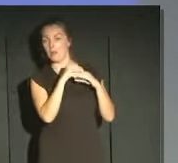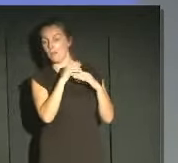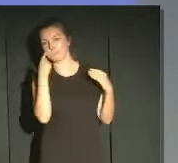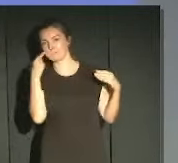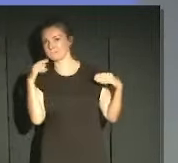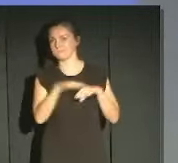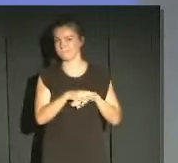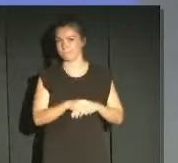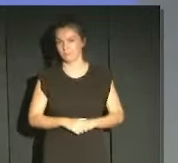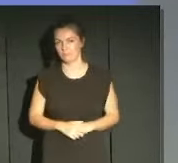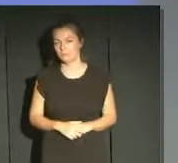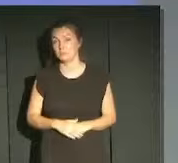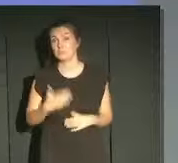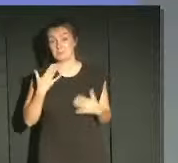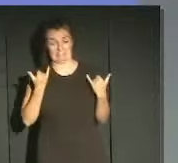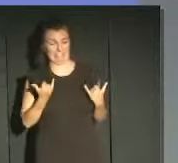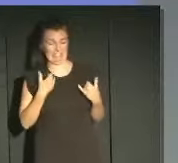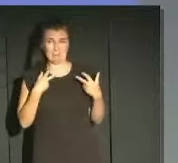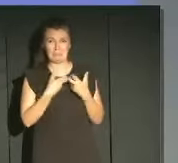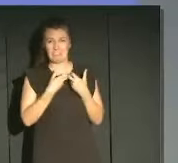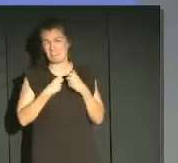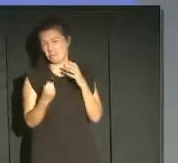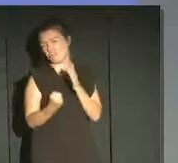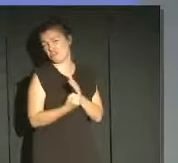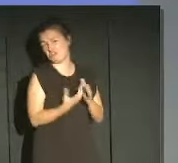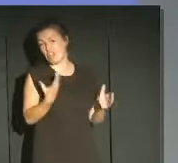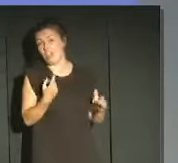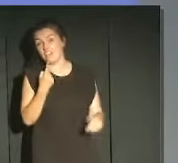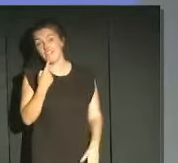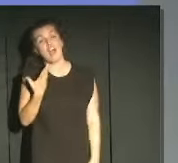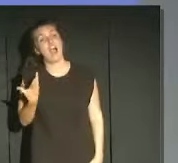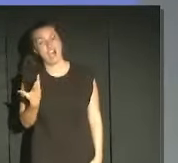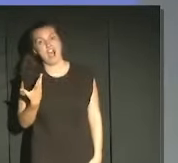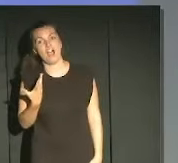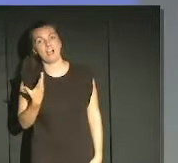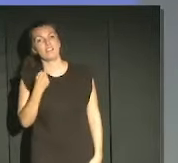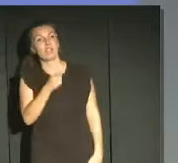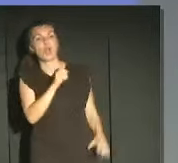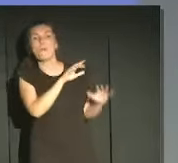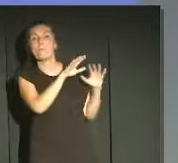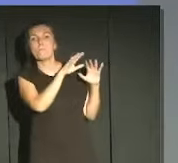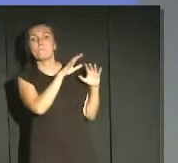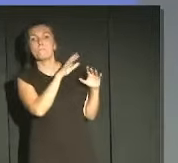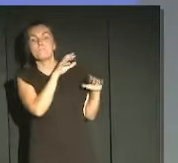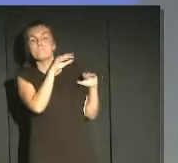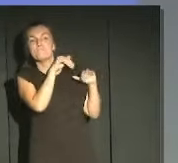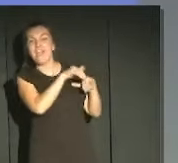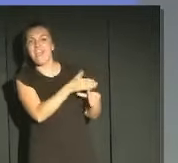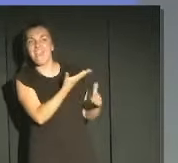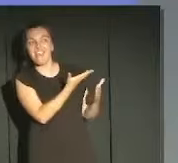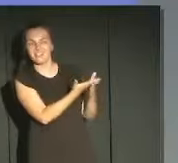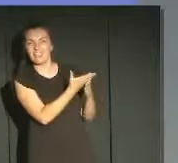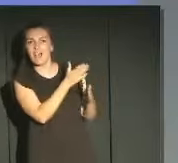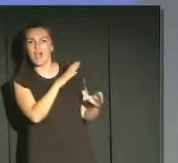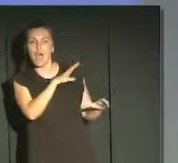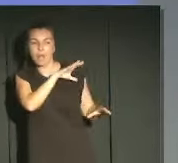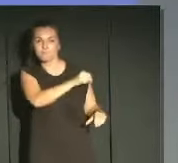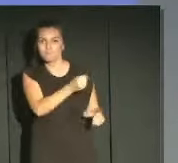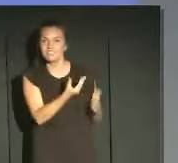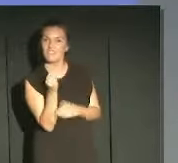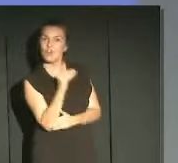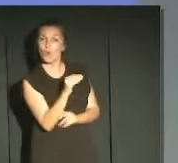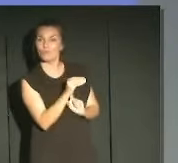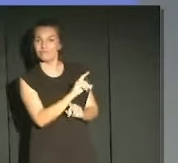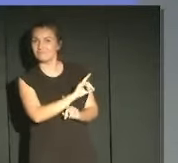les prix sont si cher en Martinique c'est trop facile de dire que c'est à cause de l'octroit de mer en réalité c'est bien davantage à cause